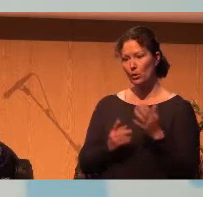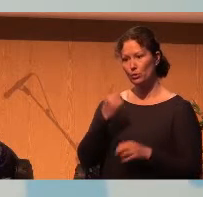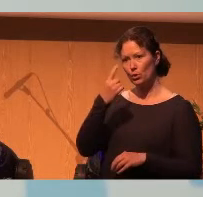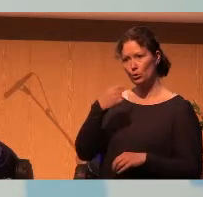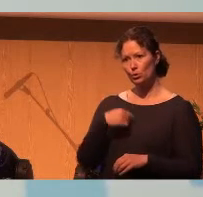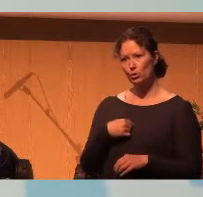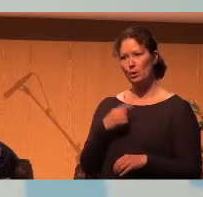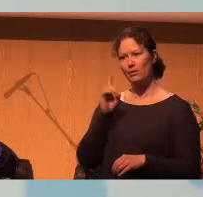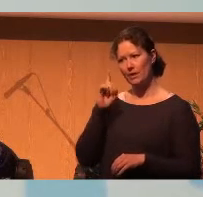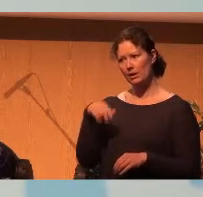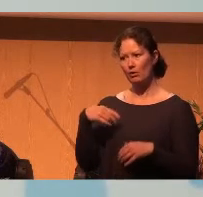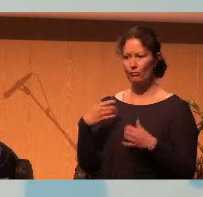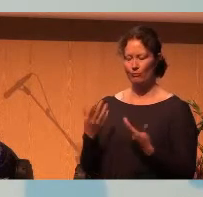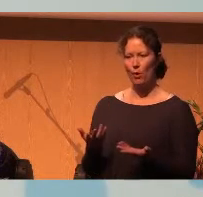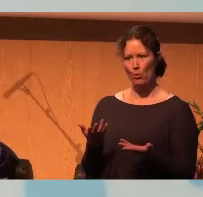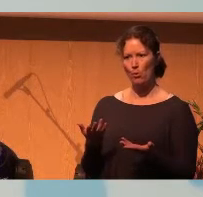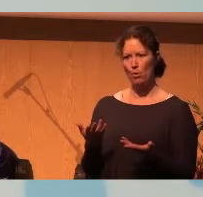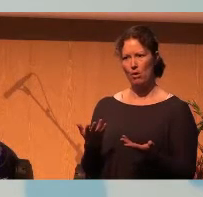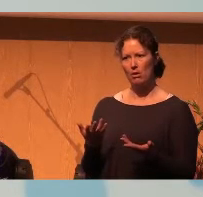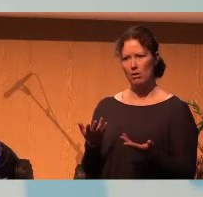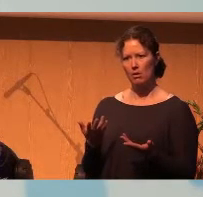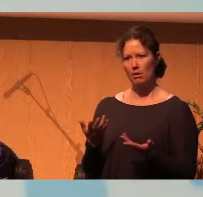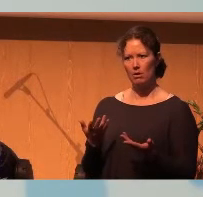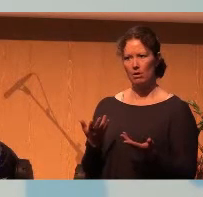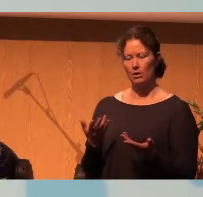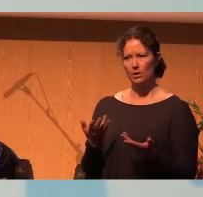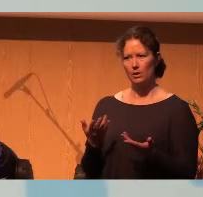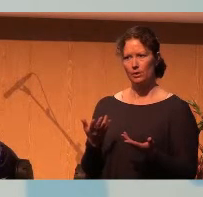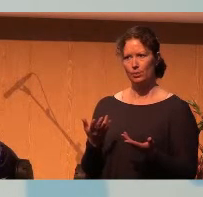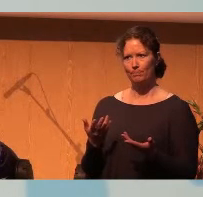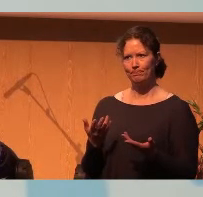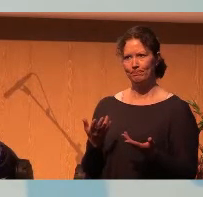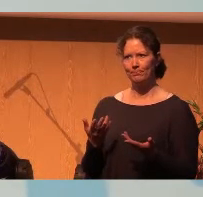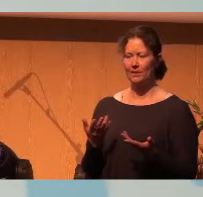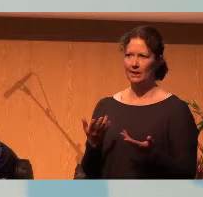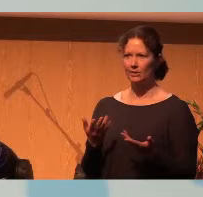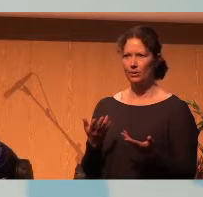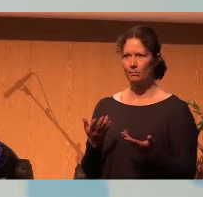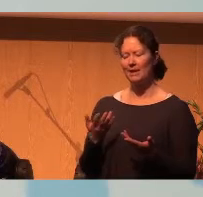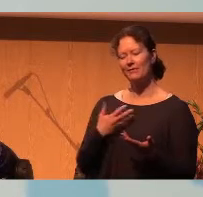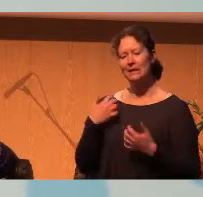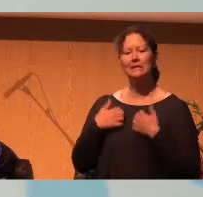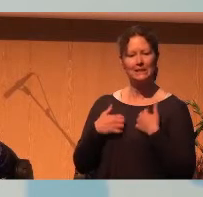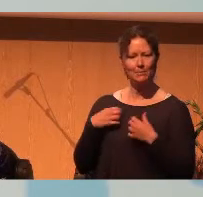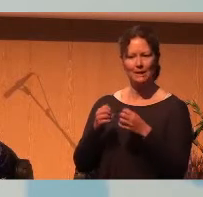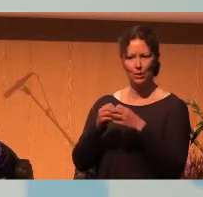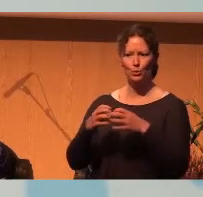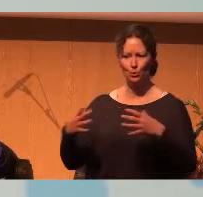kan komme til å få en mye eller en veldig spennende